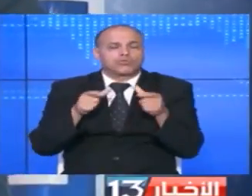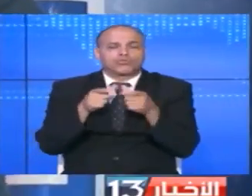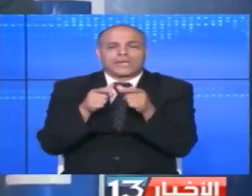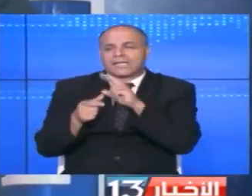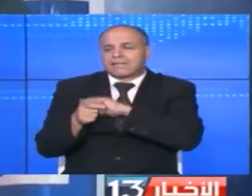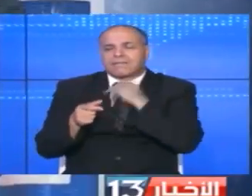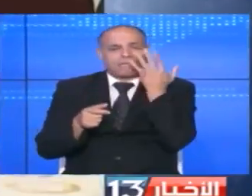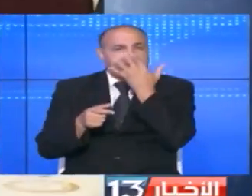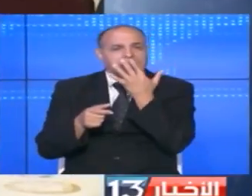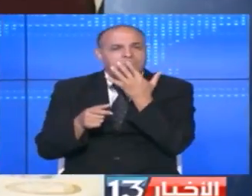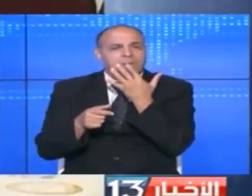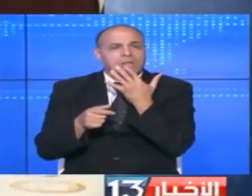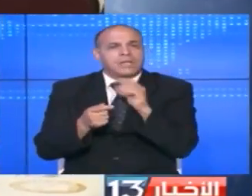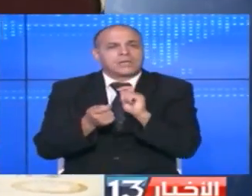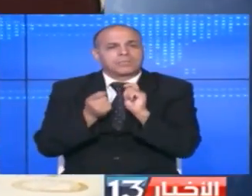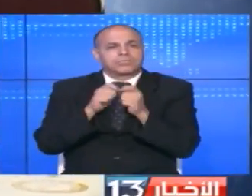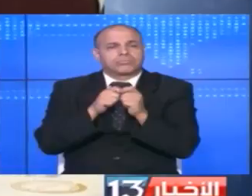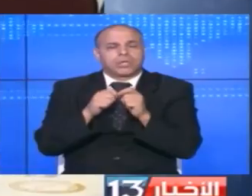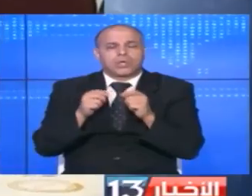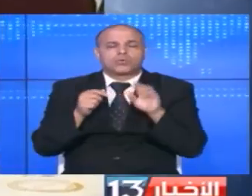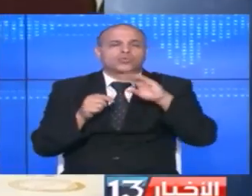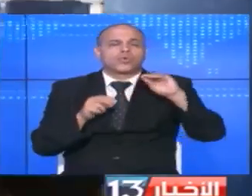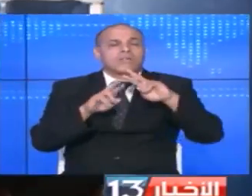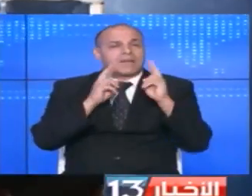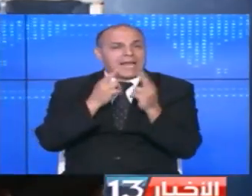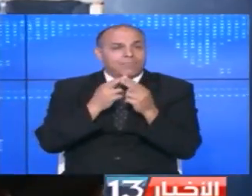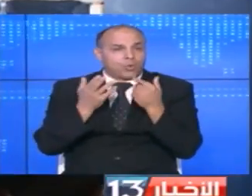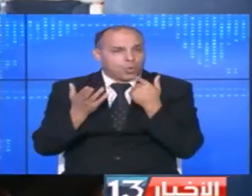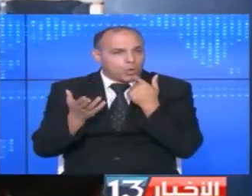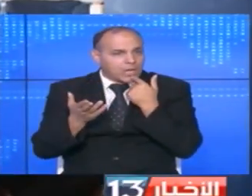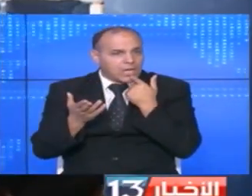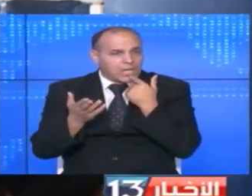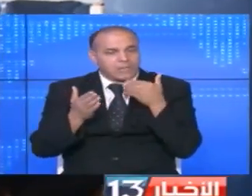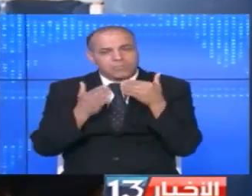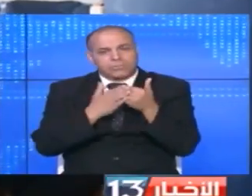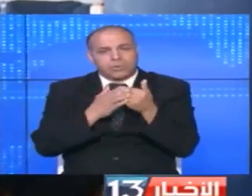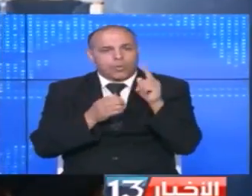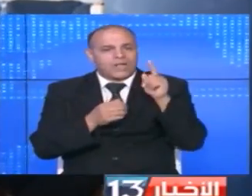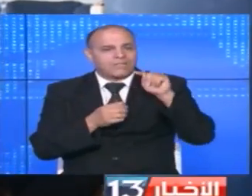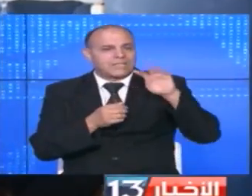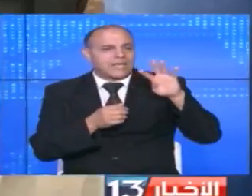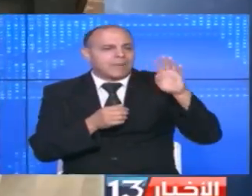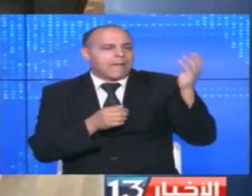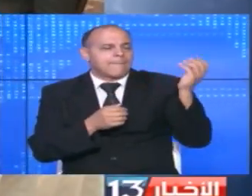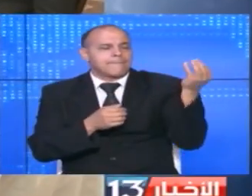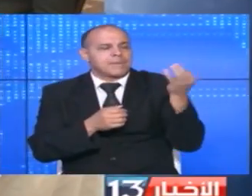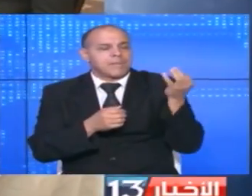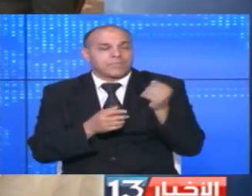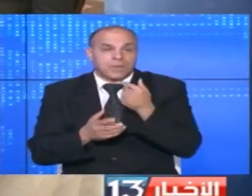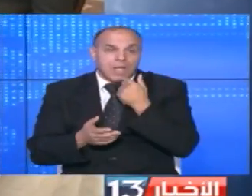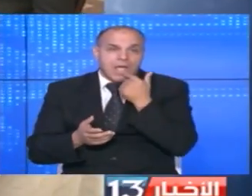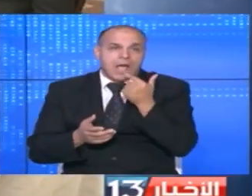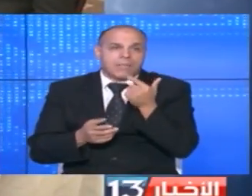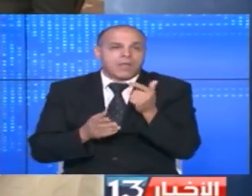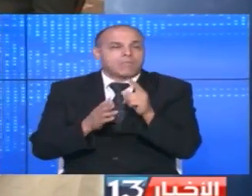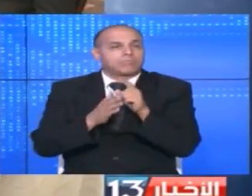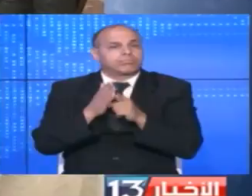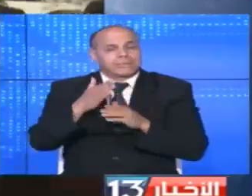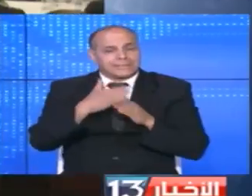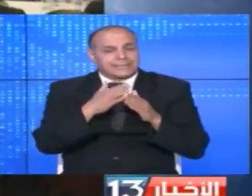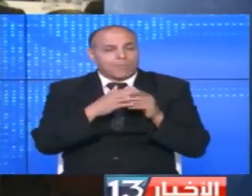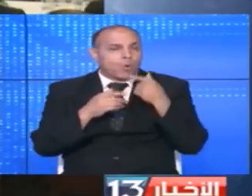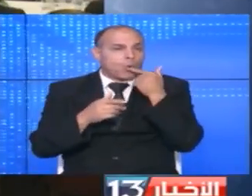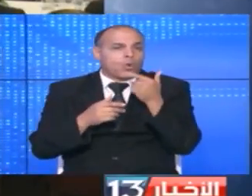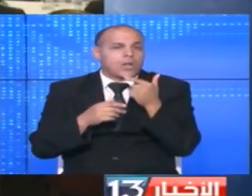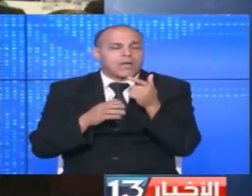الافريقيه من تطوير حصتنا من اسواق العالميه والتي لا تتجاوز واحد فاصل اربعه بالمائه وهو ما يطرح اول تحد من ائمه